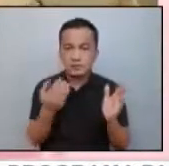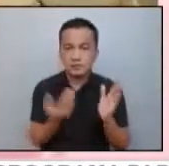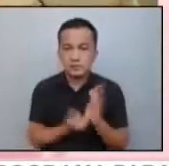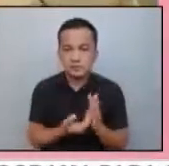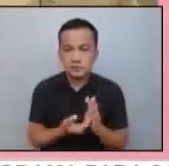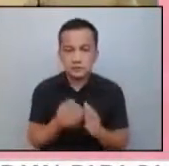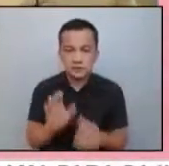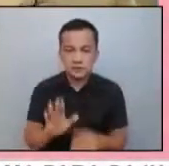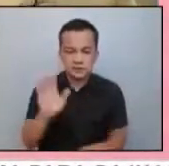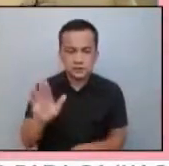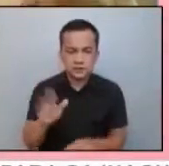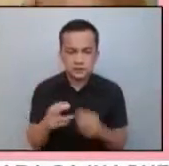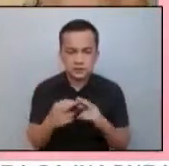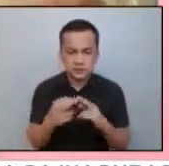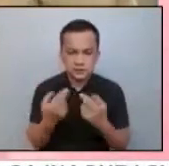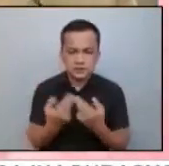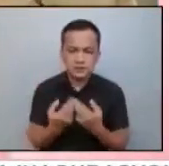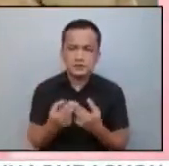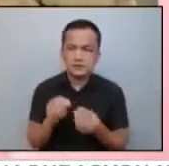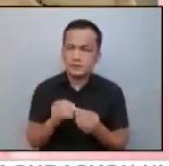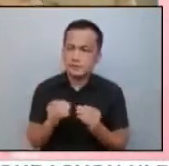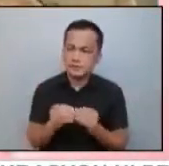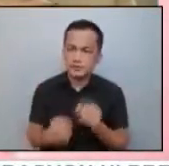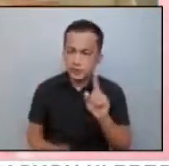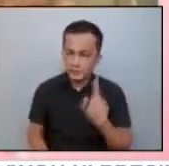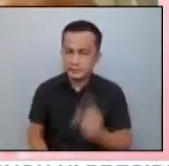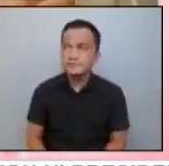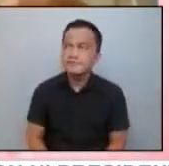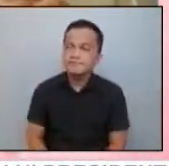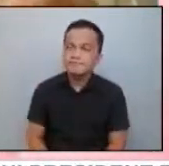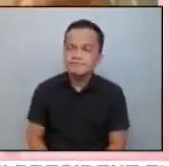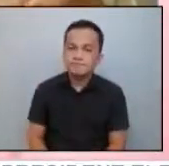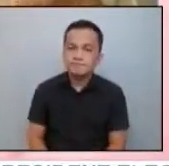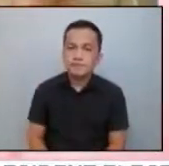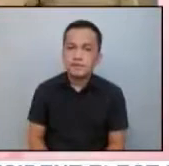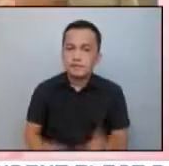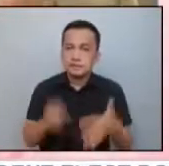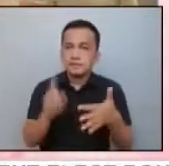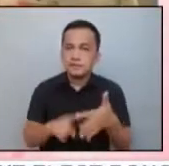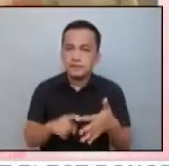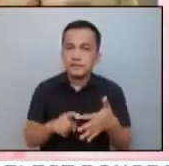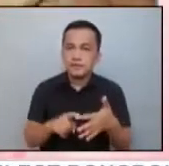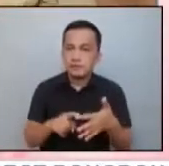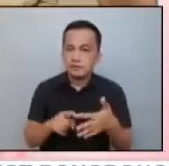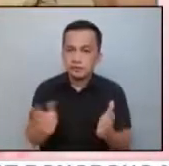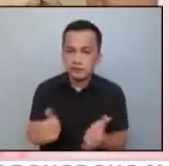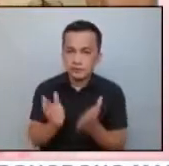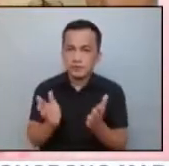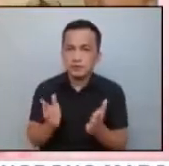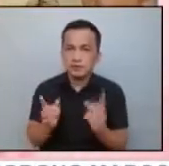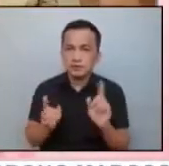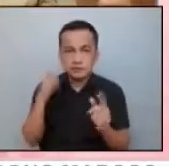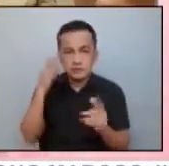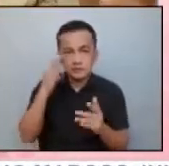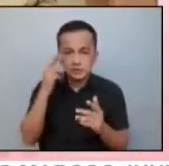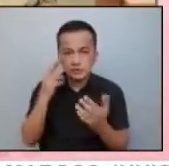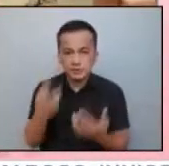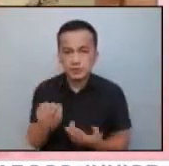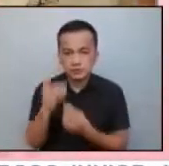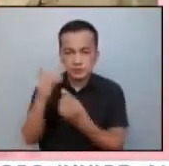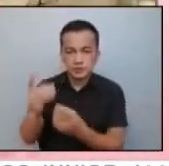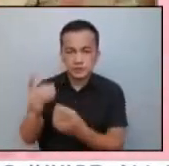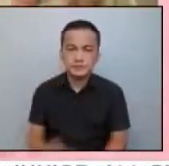inyong relasyon, number one, at ang motivation po ng pagdo-donate. Ganyan po yung proseso